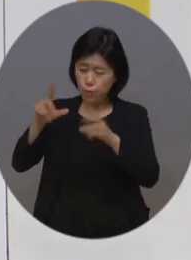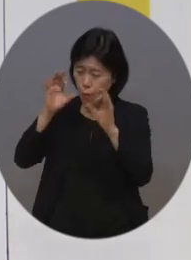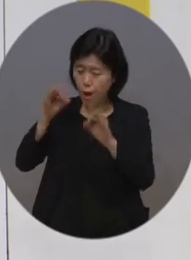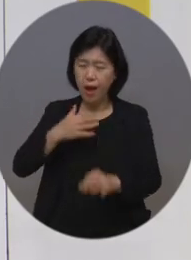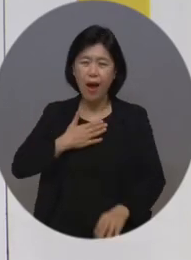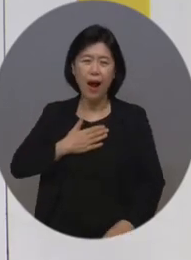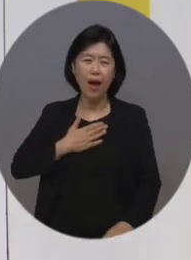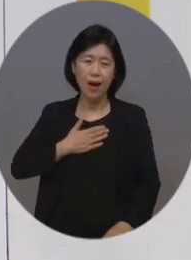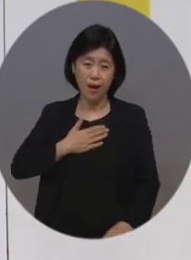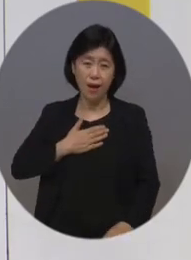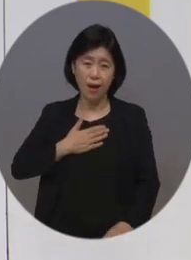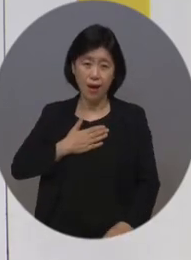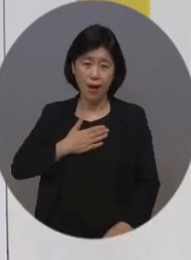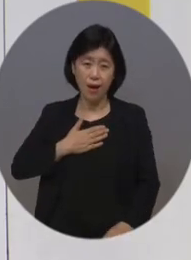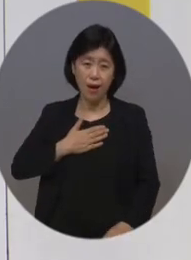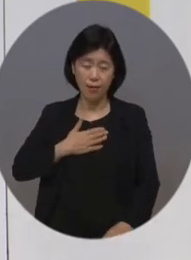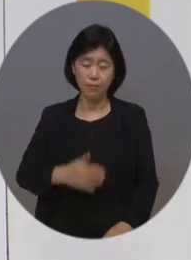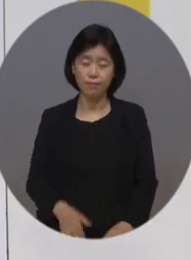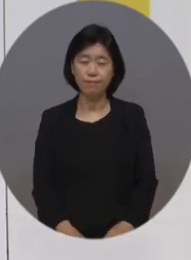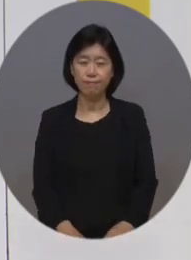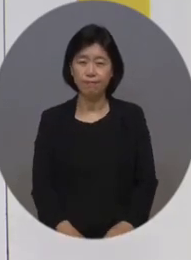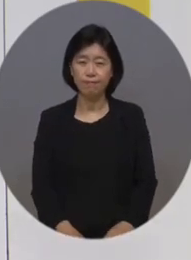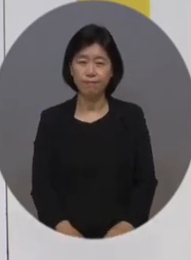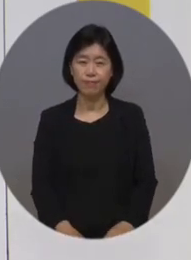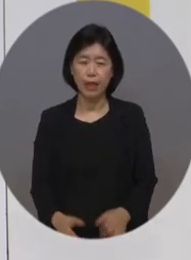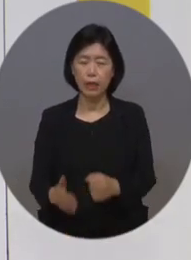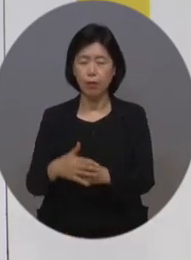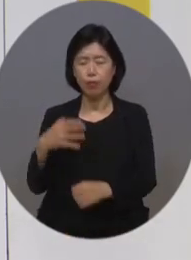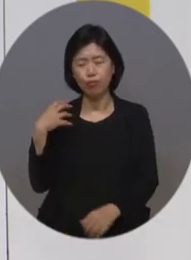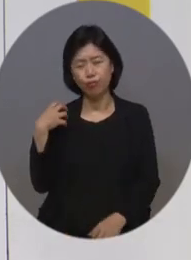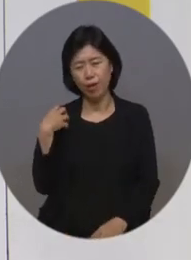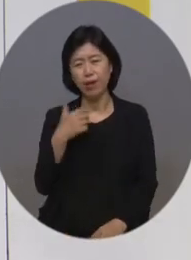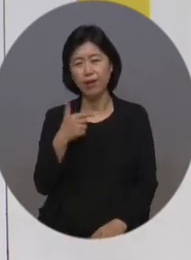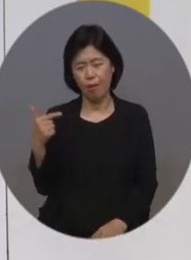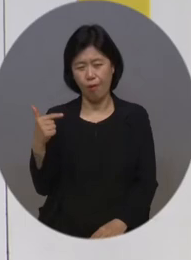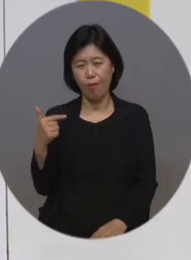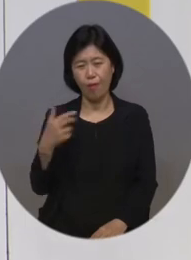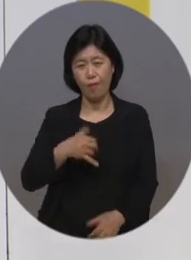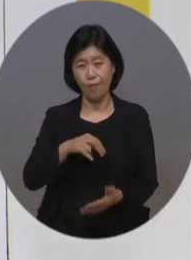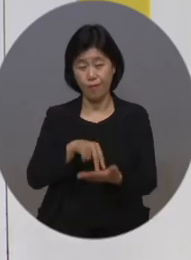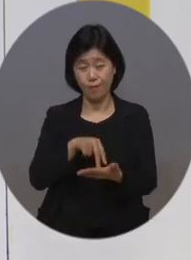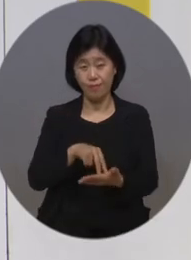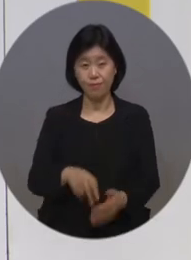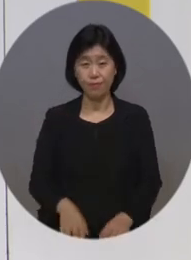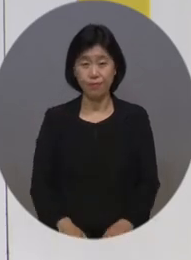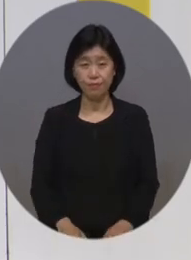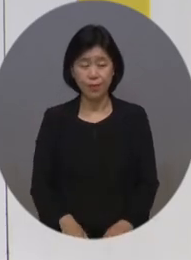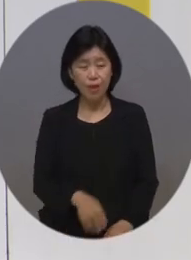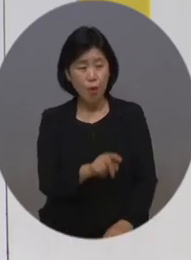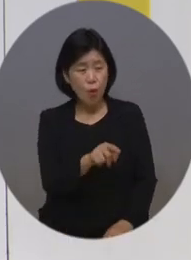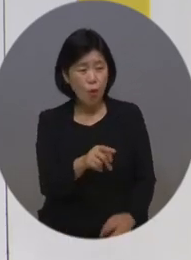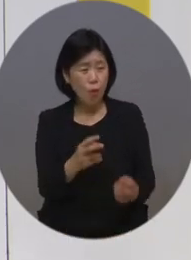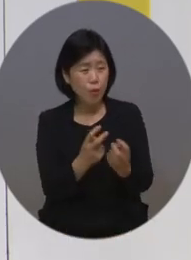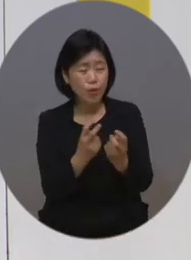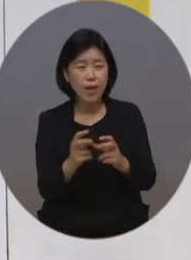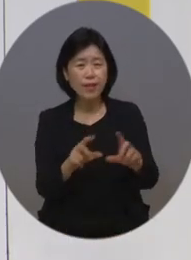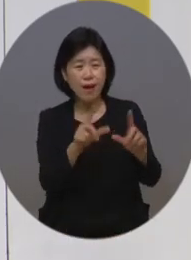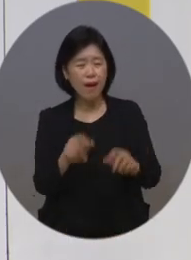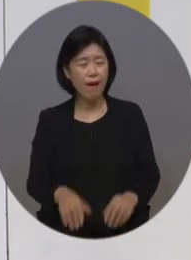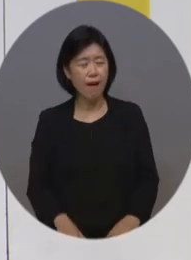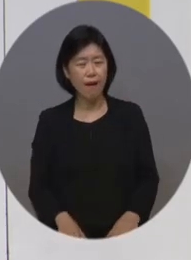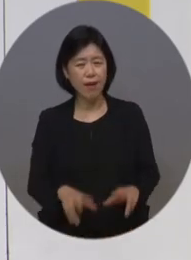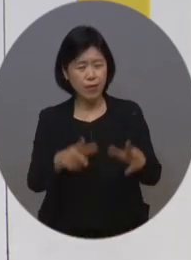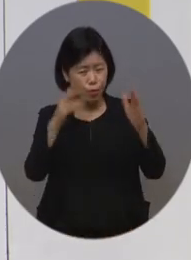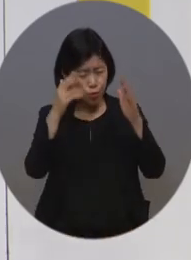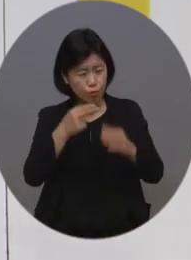우리 부모들이 타닥 느끼죠 대리만족 으로 예 세상인데 너 어떻게 살라 그래 그리고 너는 뭐 뭐 이렇게 해야 이렇게 자꾸